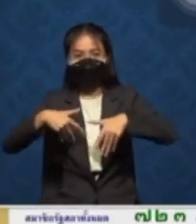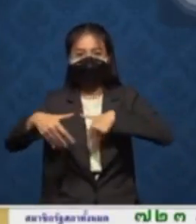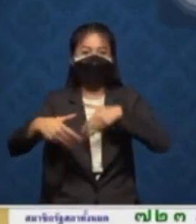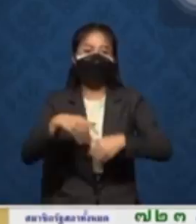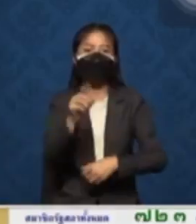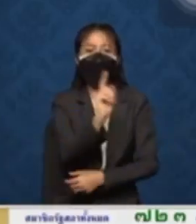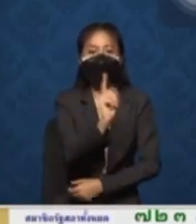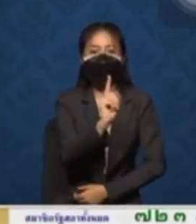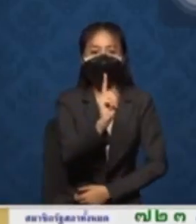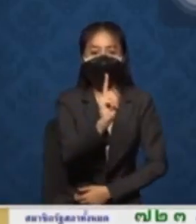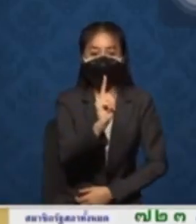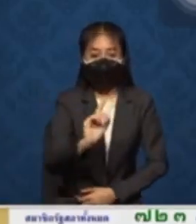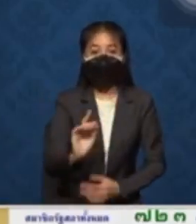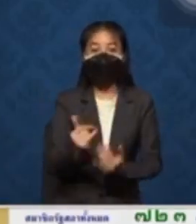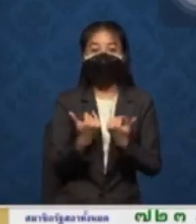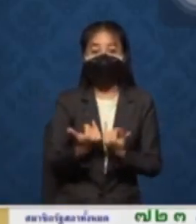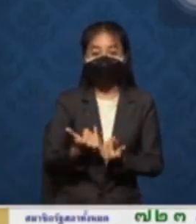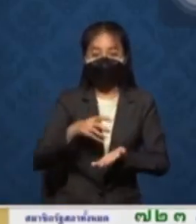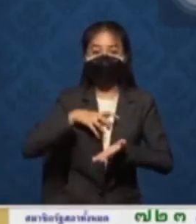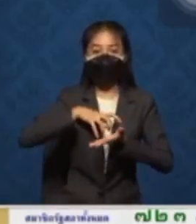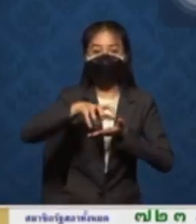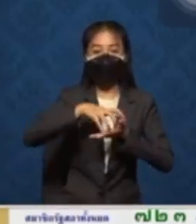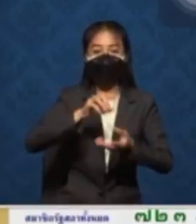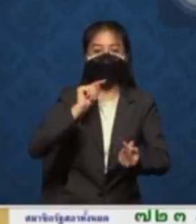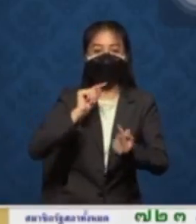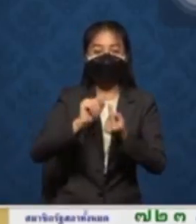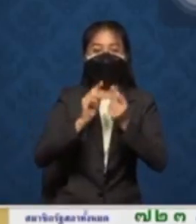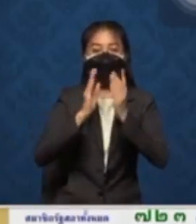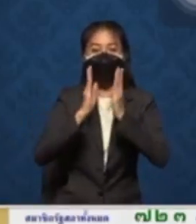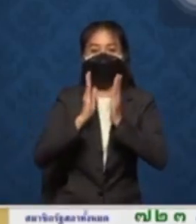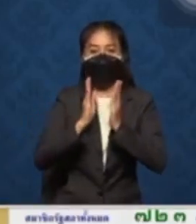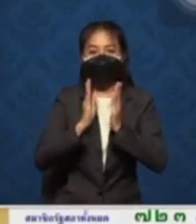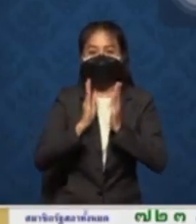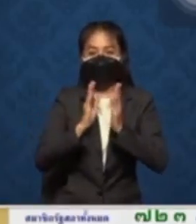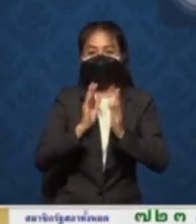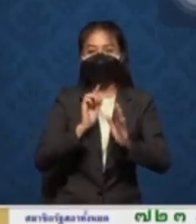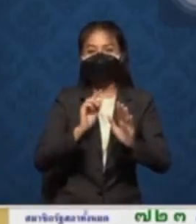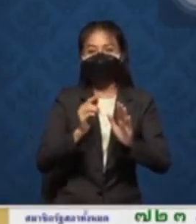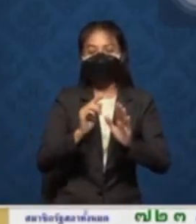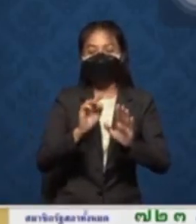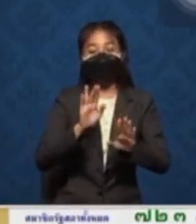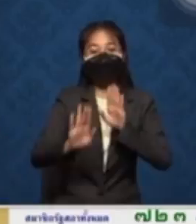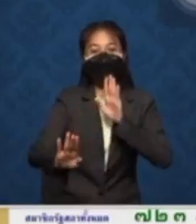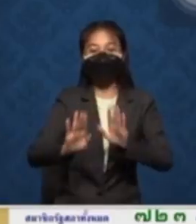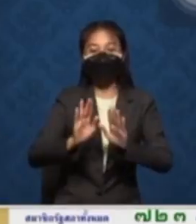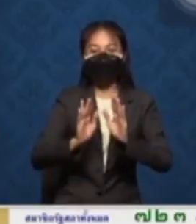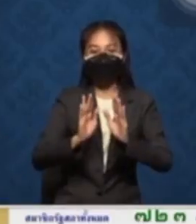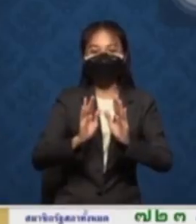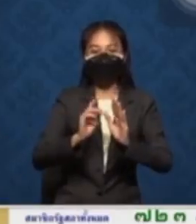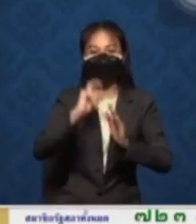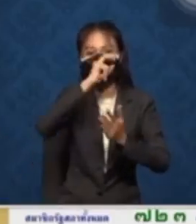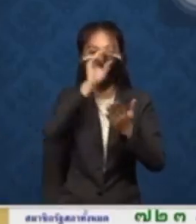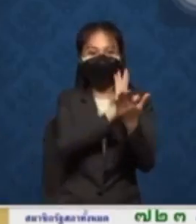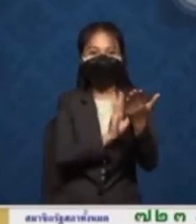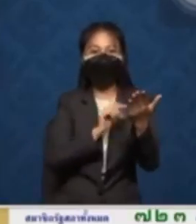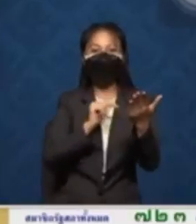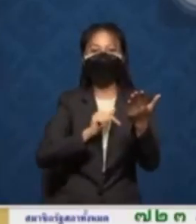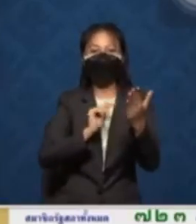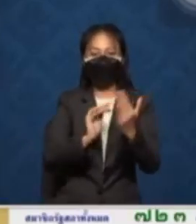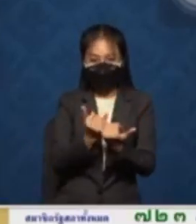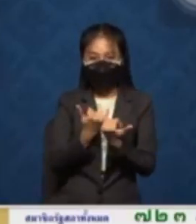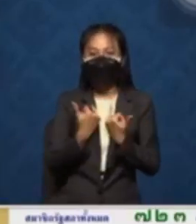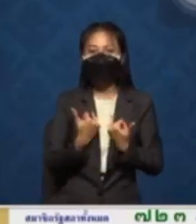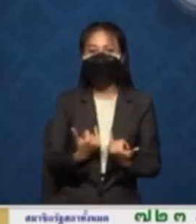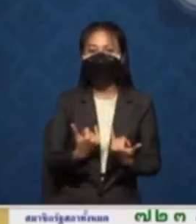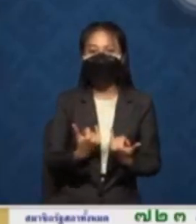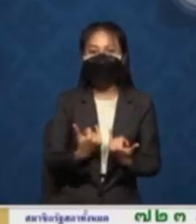นะครับด้วยการเล่าถึงผู้ป่วยคนหนึ่งที่ชื่อว่าประเทศไทยผู้ป่วยคนนี้นะครับผมเชื่อว่าเป็นผู้ป่วยที่ทุกท่านในที่นี้รักเป็น